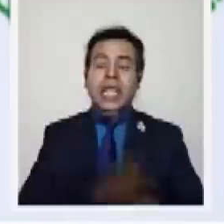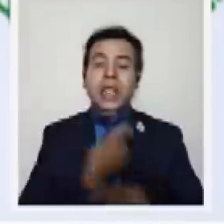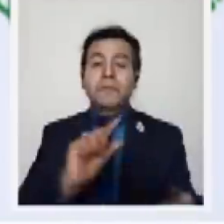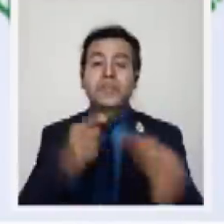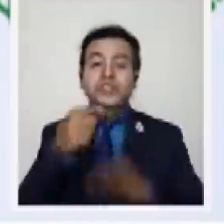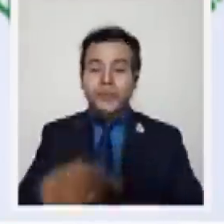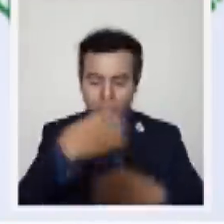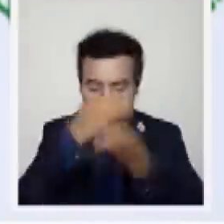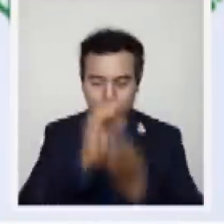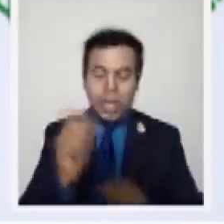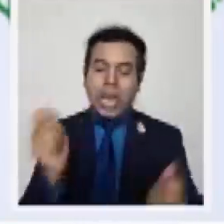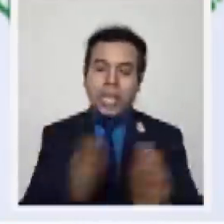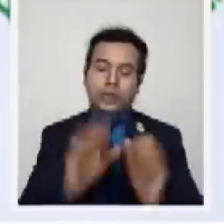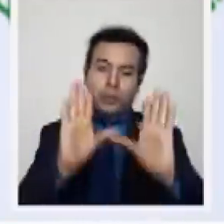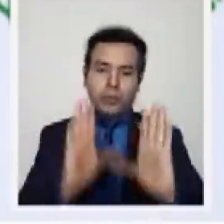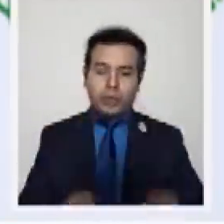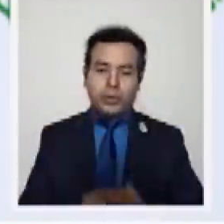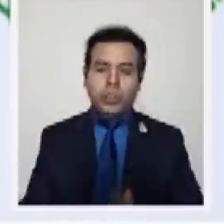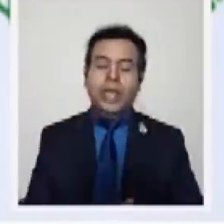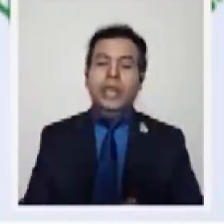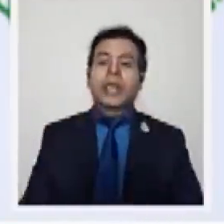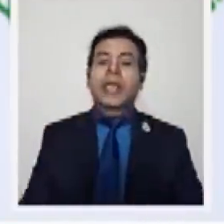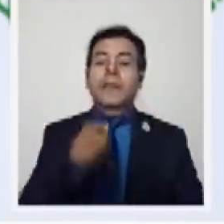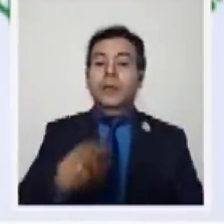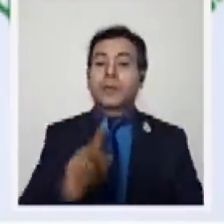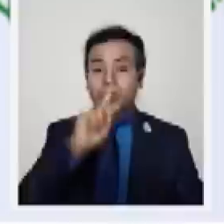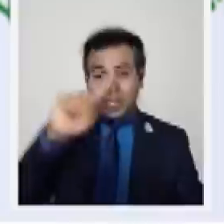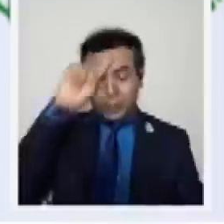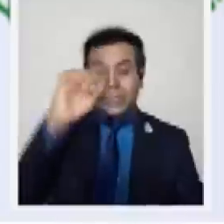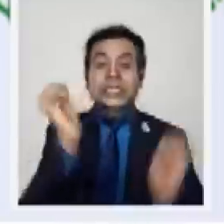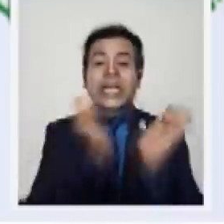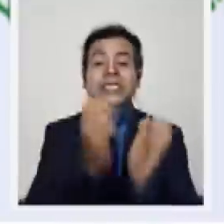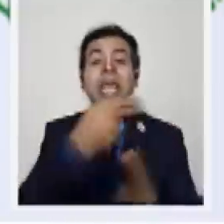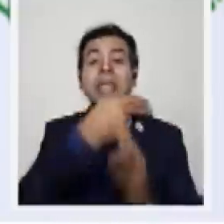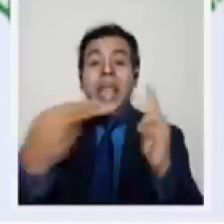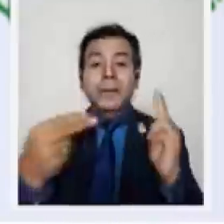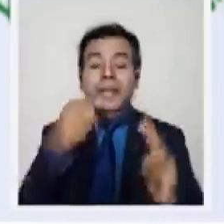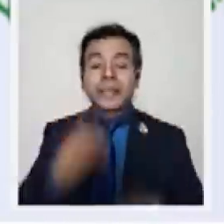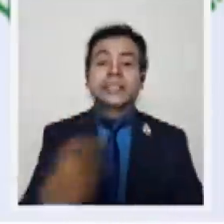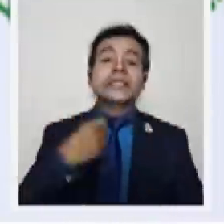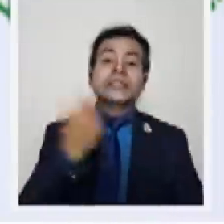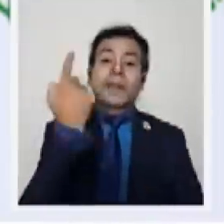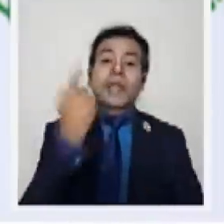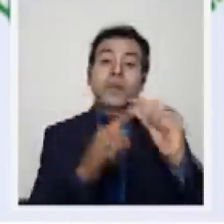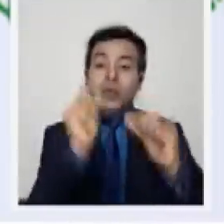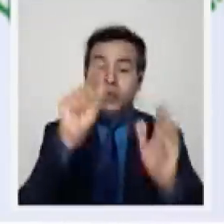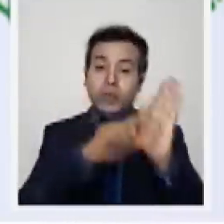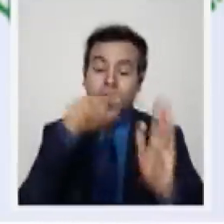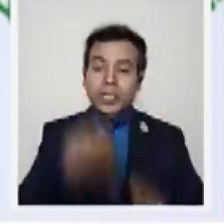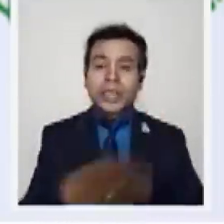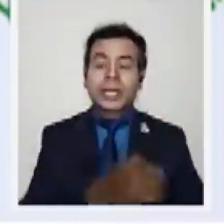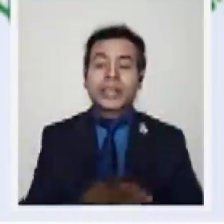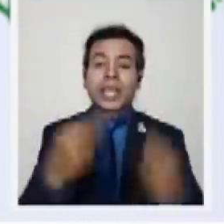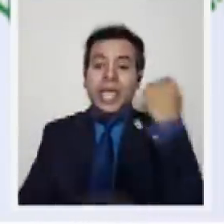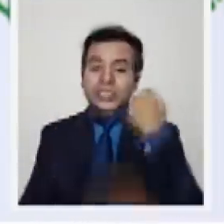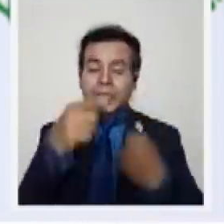চালাবেন না বলে আমাদের জানিয়েছে, কাজেই ঢাকা বিশ্ববিদ্যালয়ের পরীক্ষাগারের রিপোর্ট আর আমাদের কাছে থাকবে না। এবং শেখ হাসিনা মেডিকেল